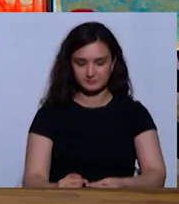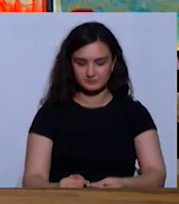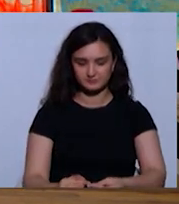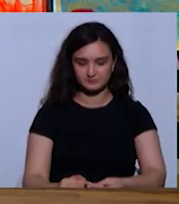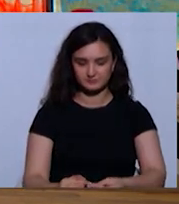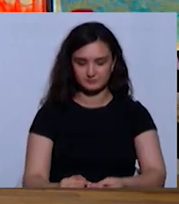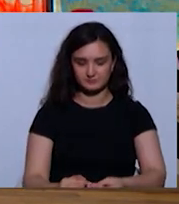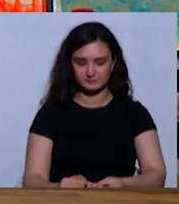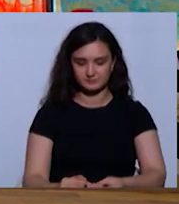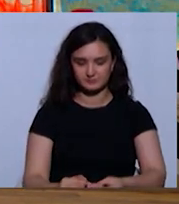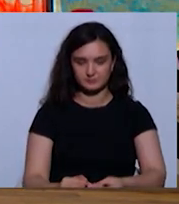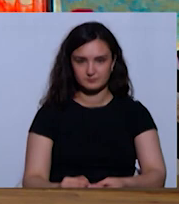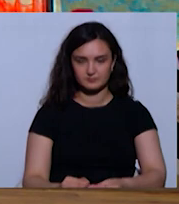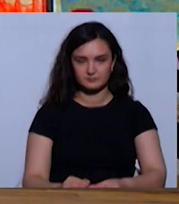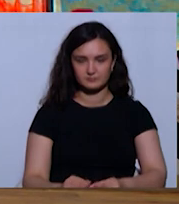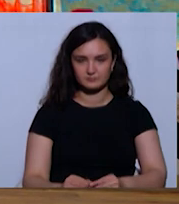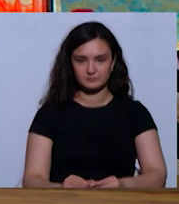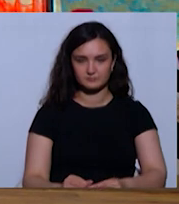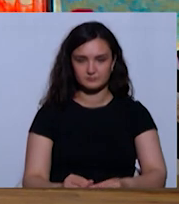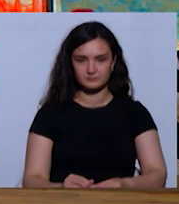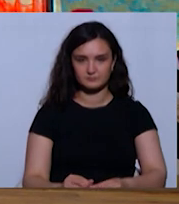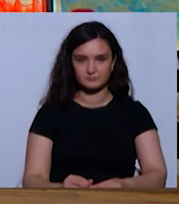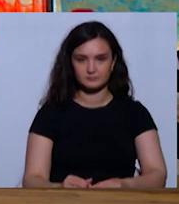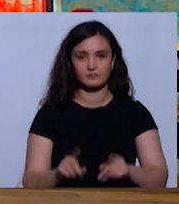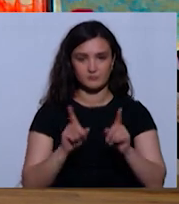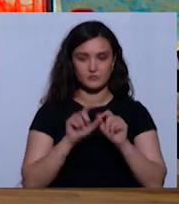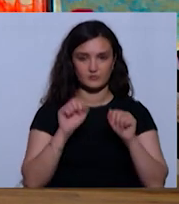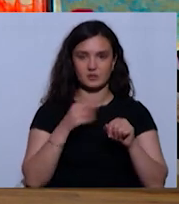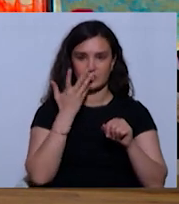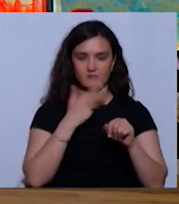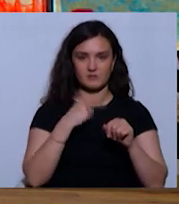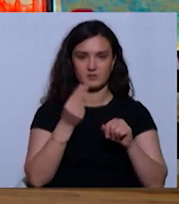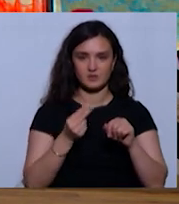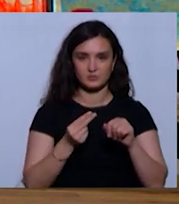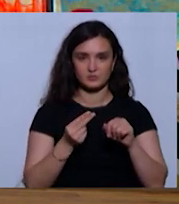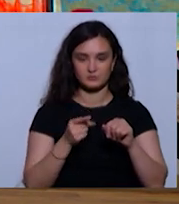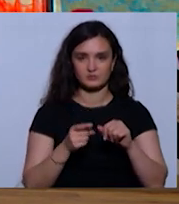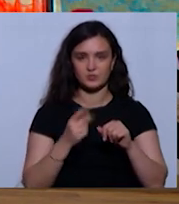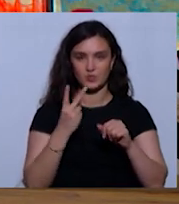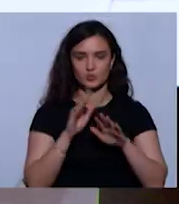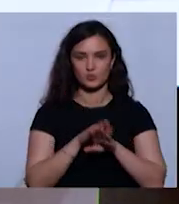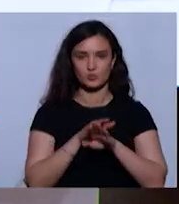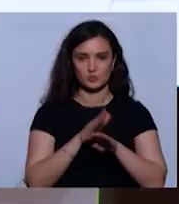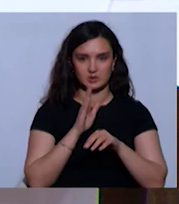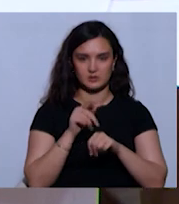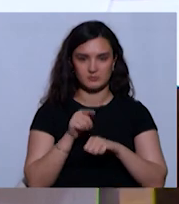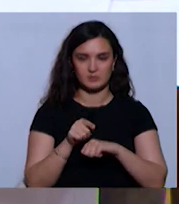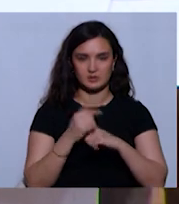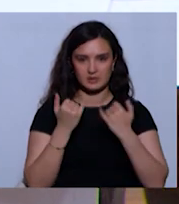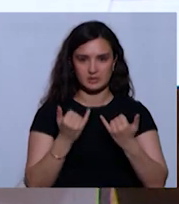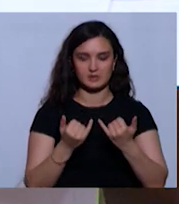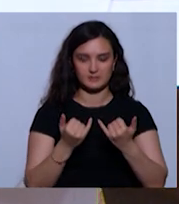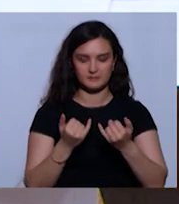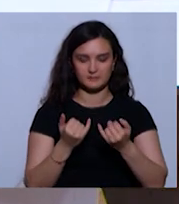არ გვინდა. აი, ესე შეგვიძლია გავაფერათოთ. ორი კუ გვაკოლება.